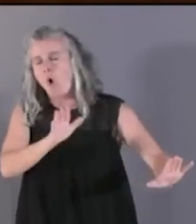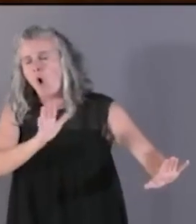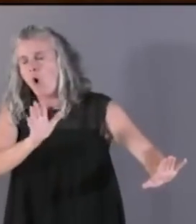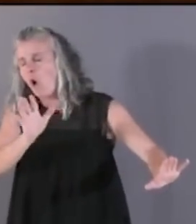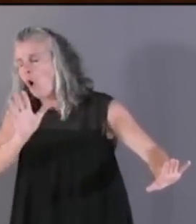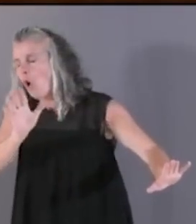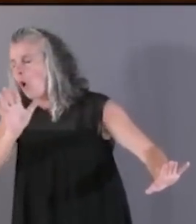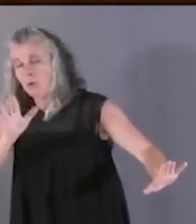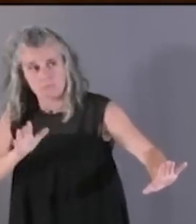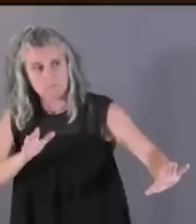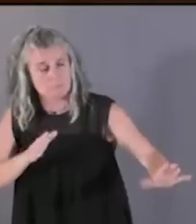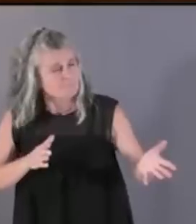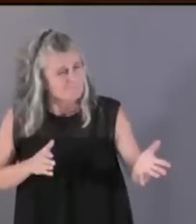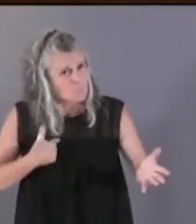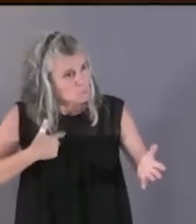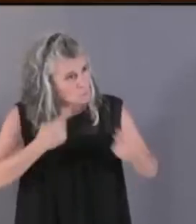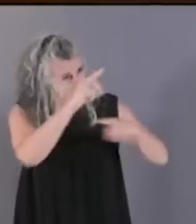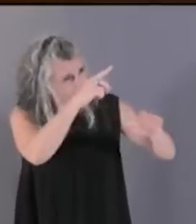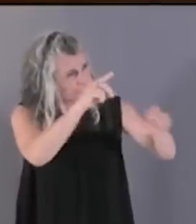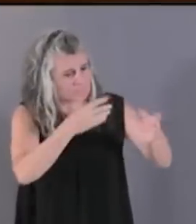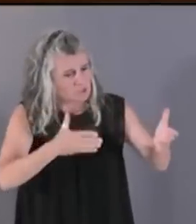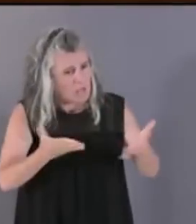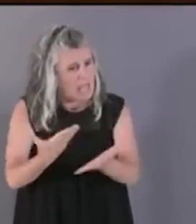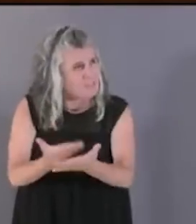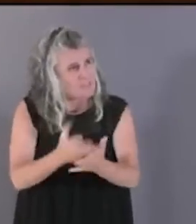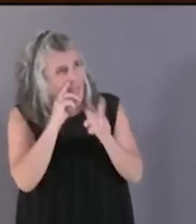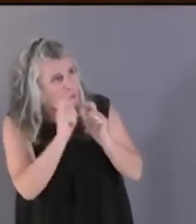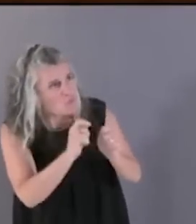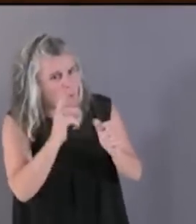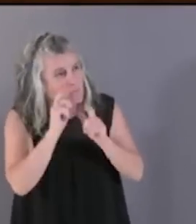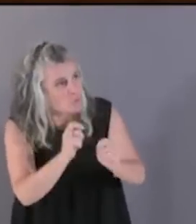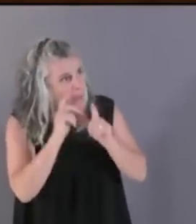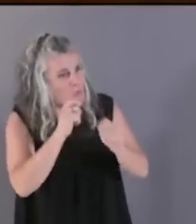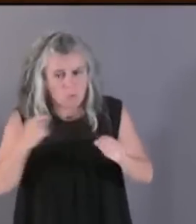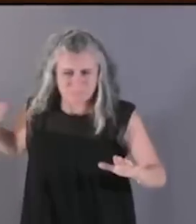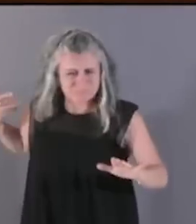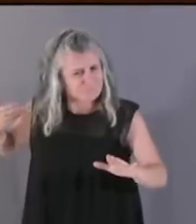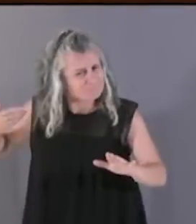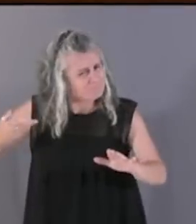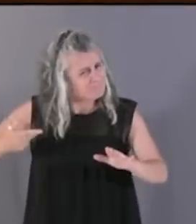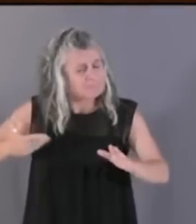les alertes que nous lancions, qu'une société multiculturelle était